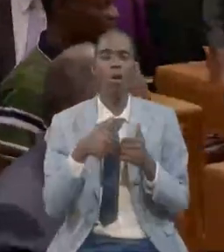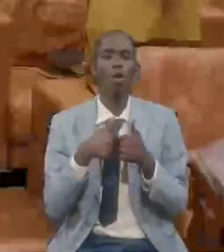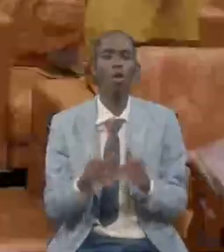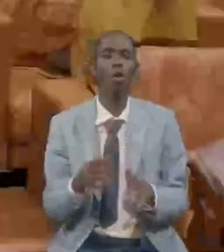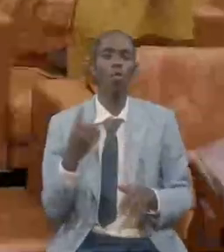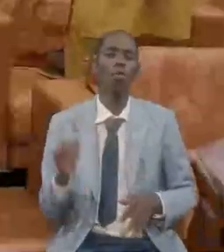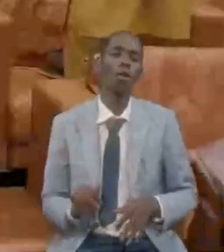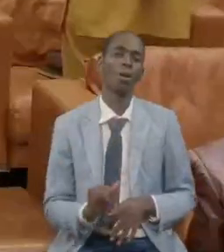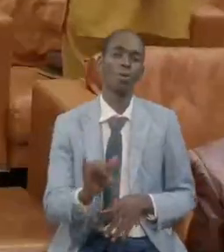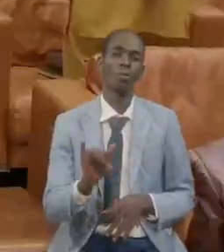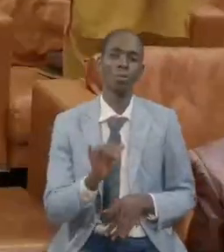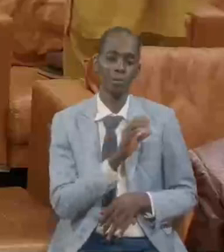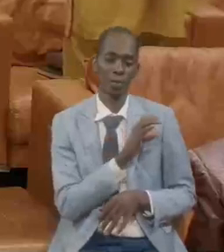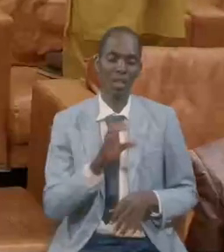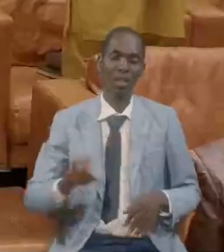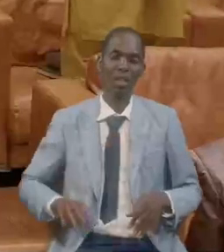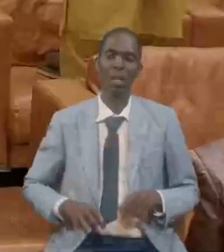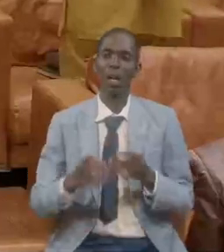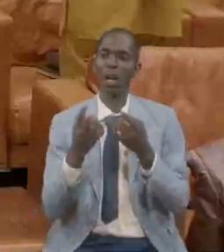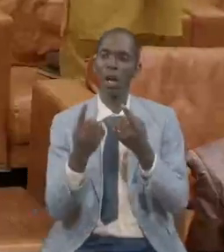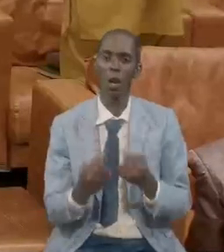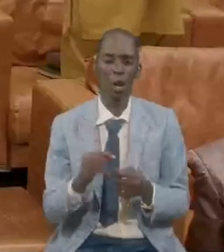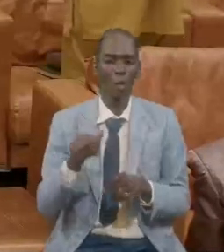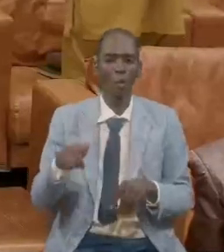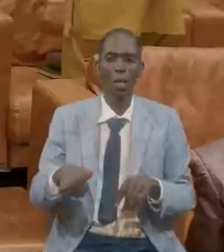toujours si Christ vient.